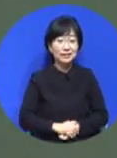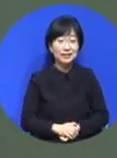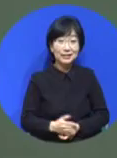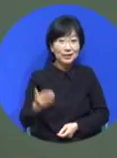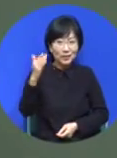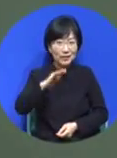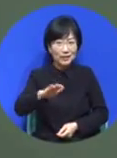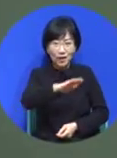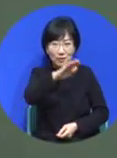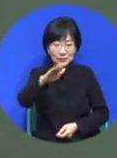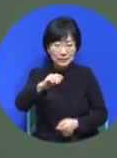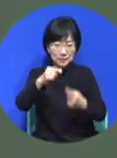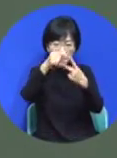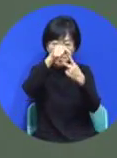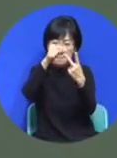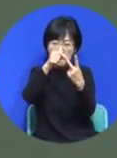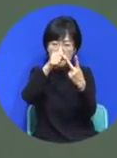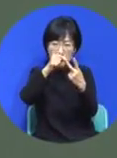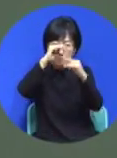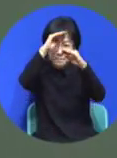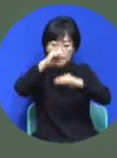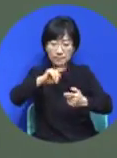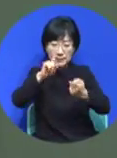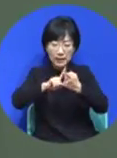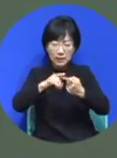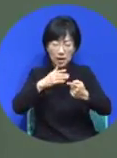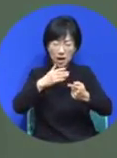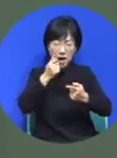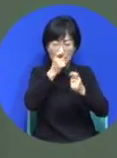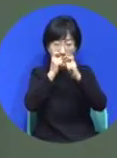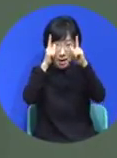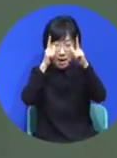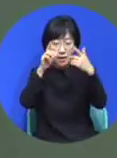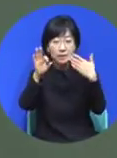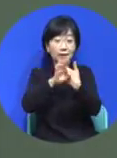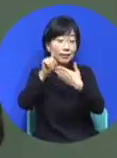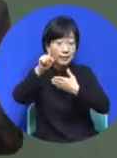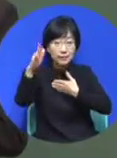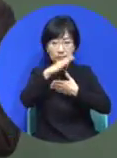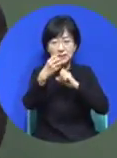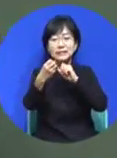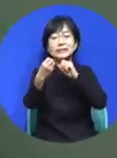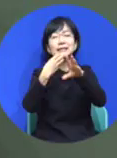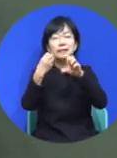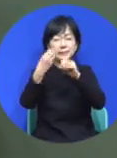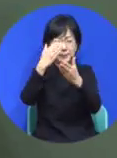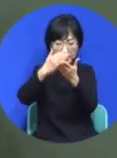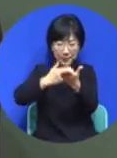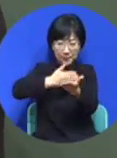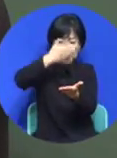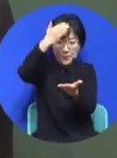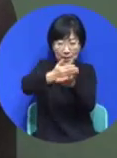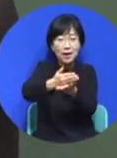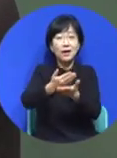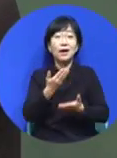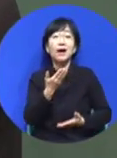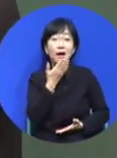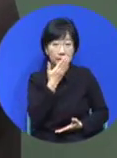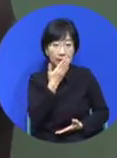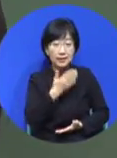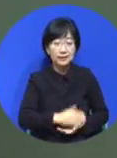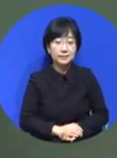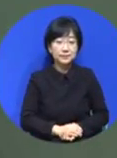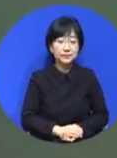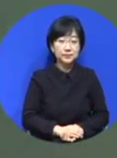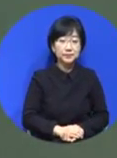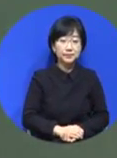떠 버리면 내일부터 엄청난 응답을 받기 시작합니다. But if you can open your eyes correctly to these things, then starting tomorrow, you can start